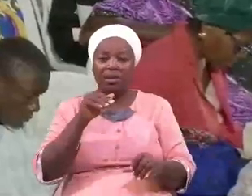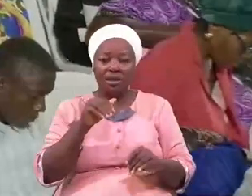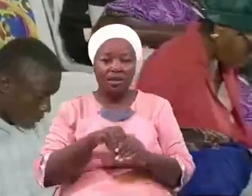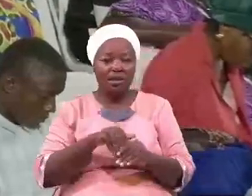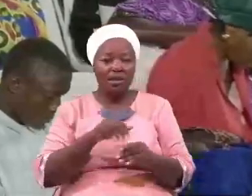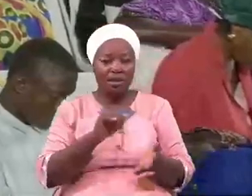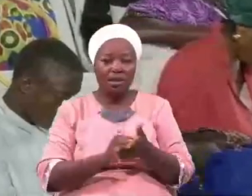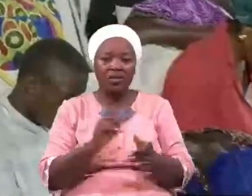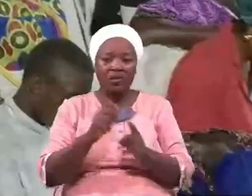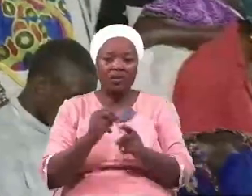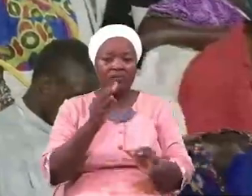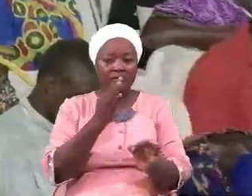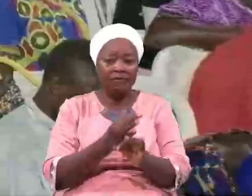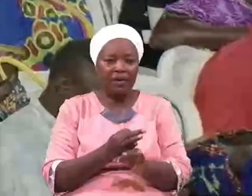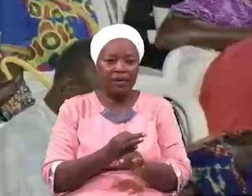Il y a